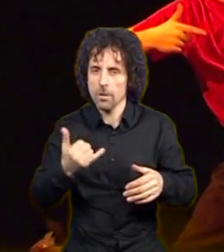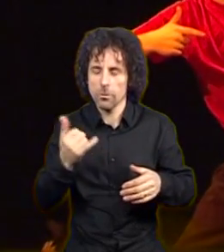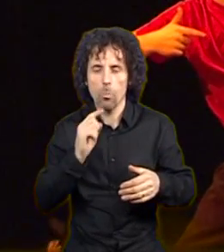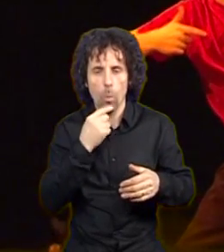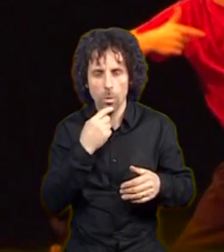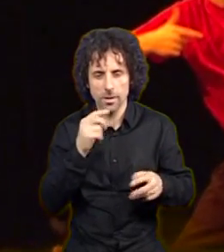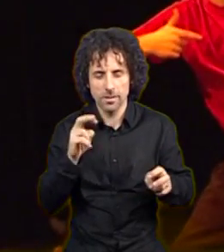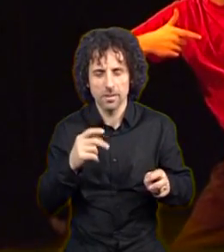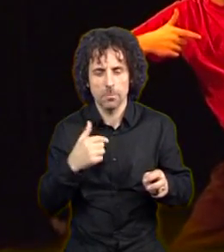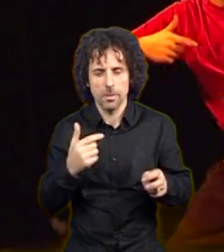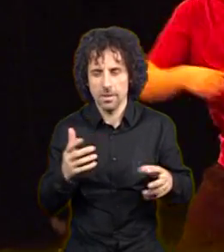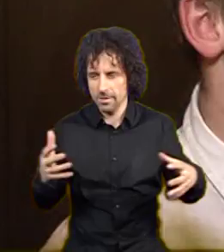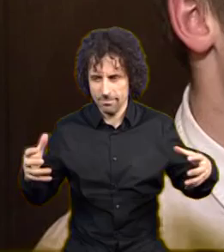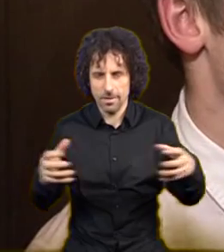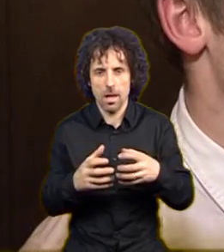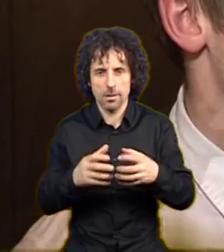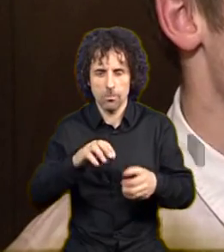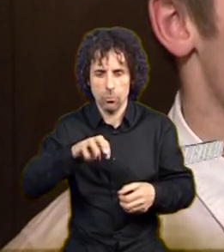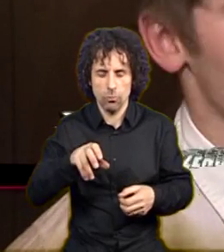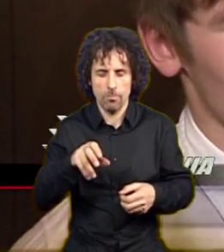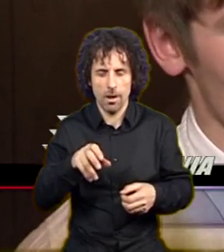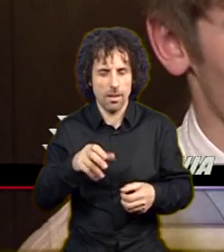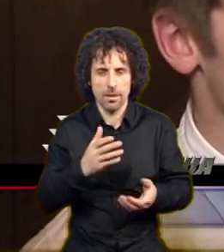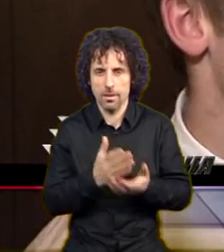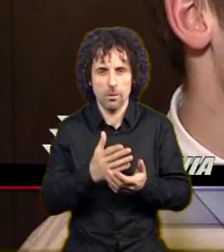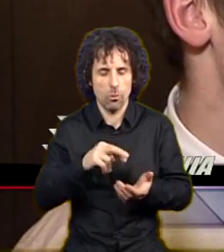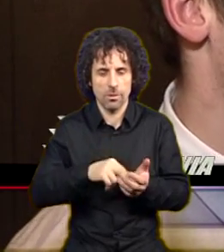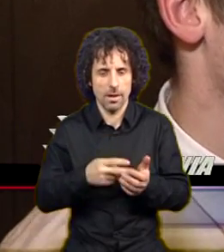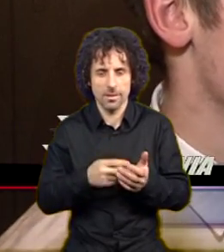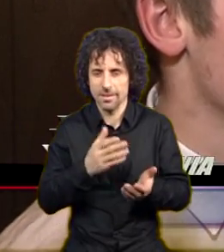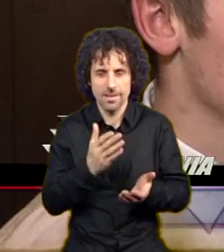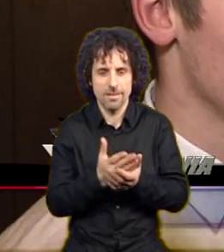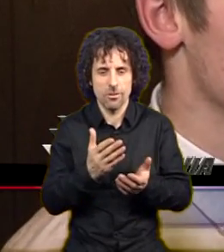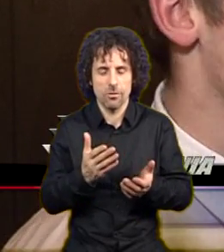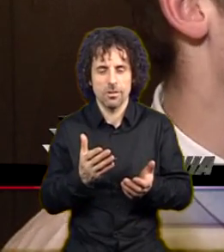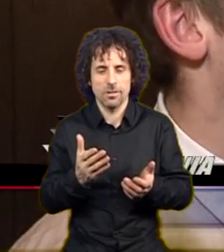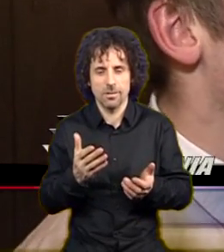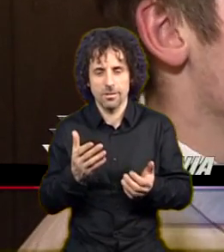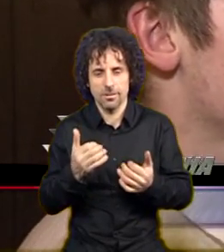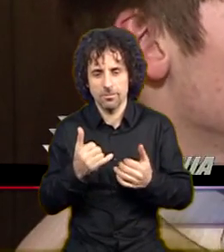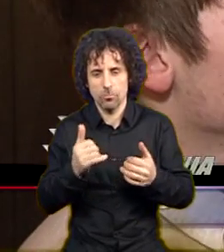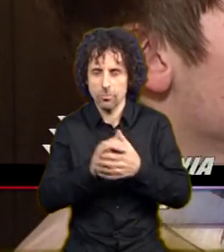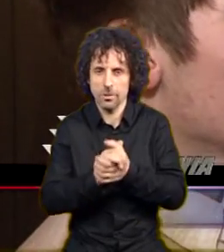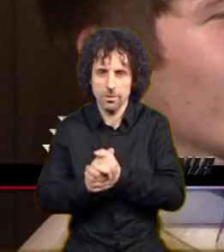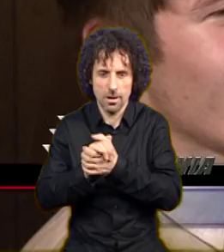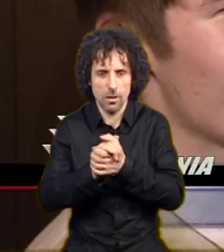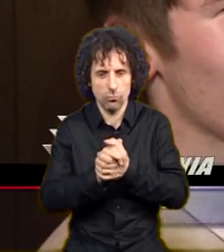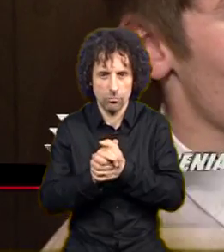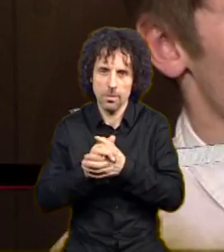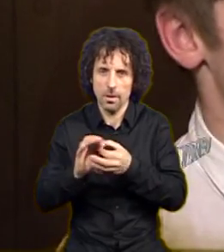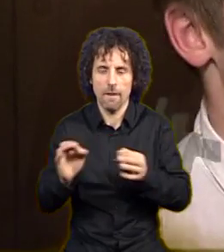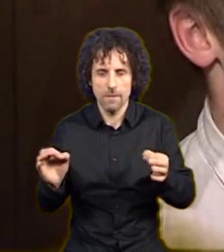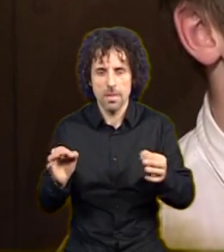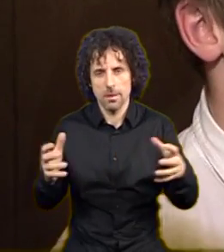bardzo zgrani i jak niektóre drużyny to jest związek tylko taniec, a nas nie, nie tylko. Jesteśmy, możemy powiedzieć,